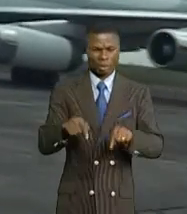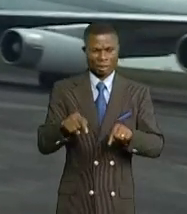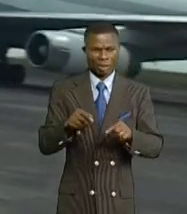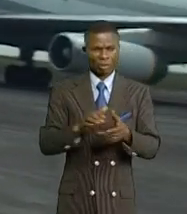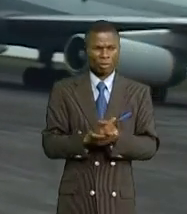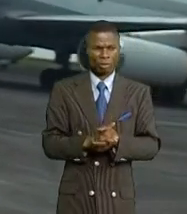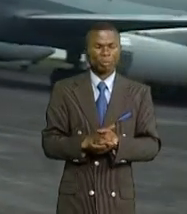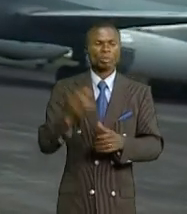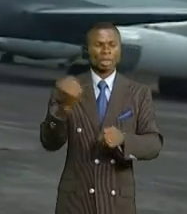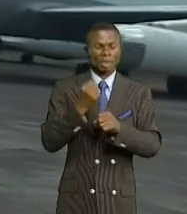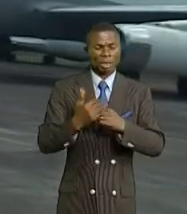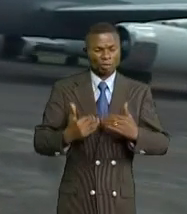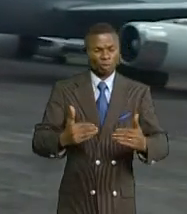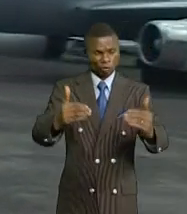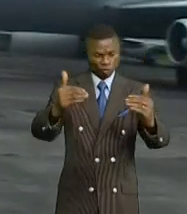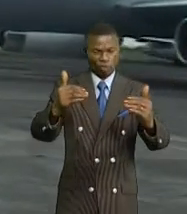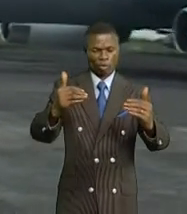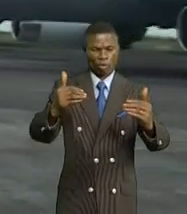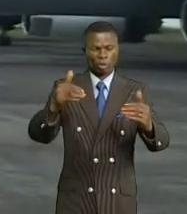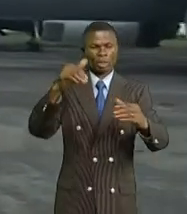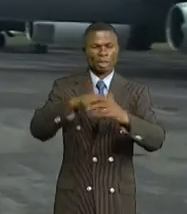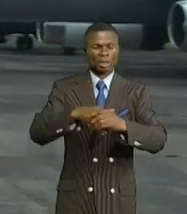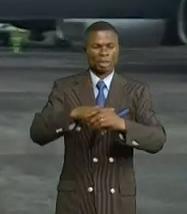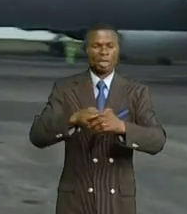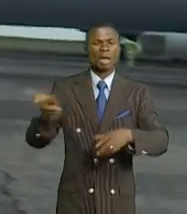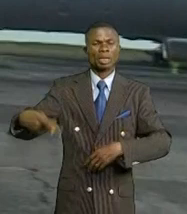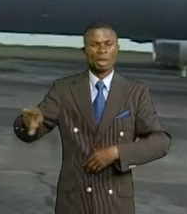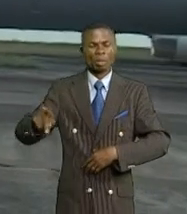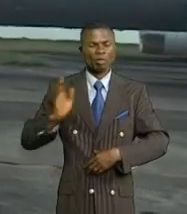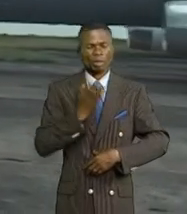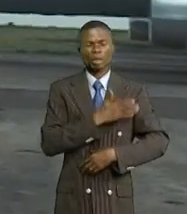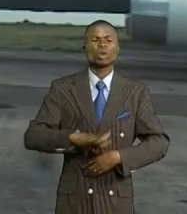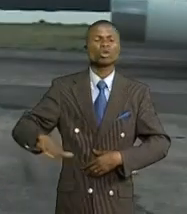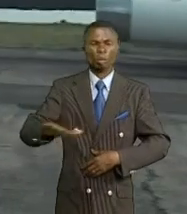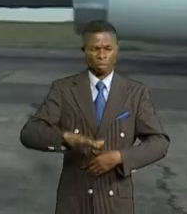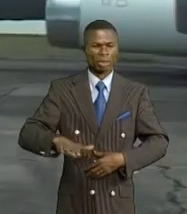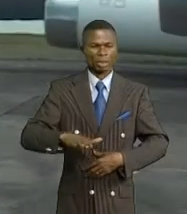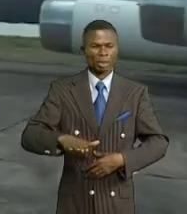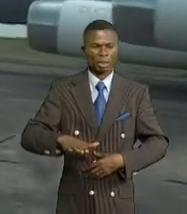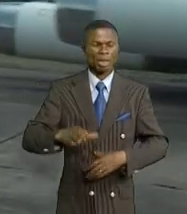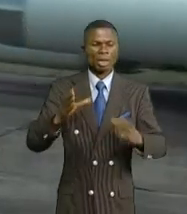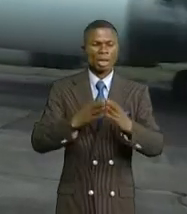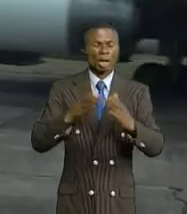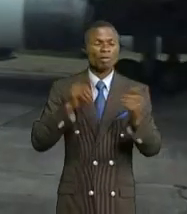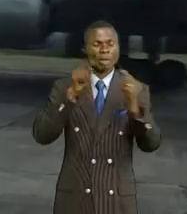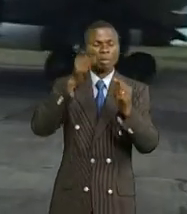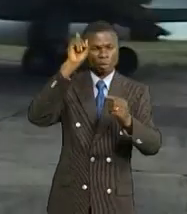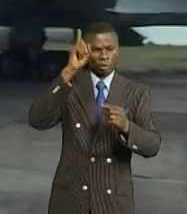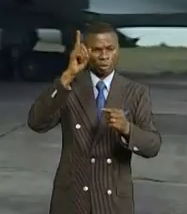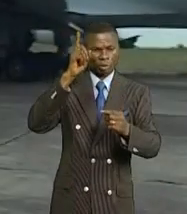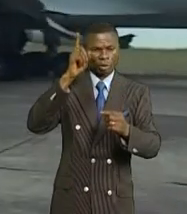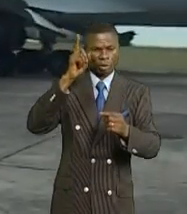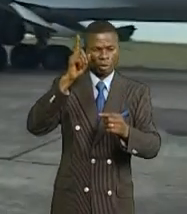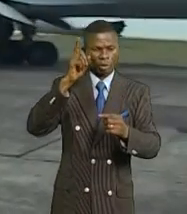La même opération va se poursuivre à travers toutes les provinces de la République démocratique du Congo, avec comme objectif